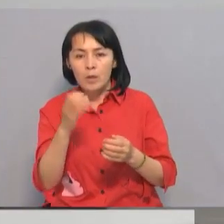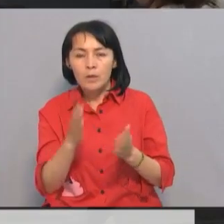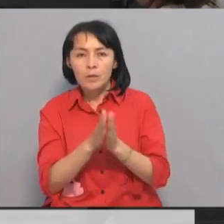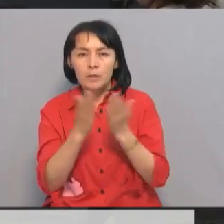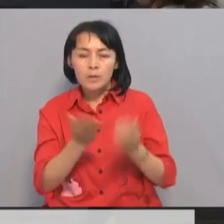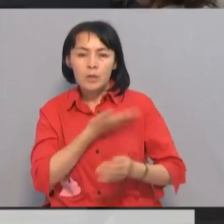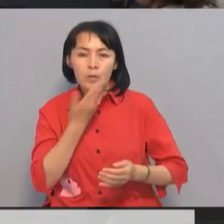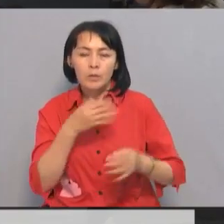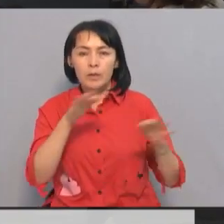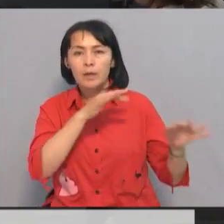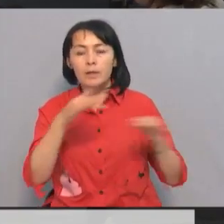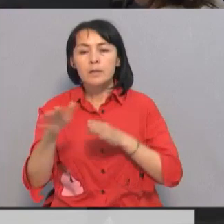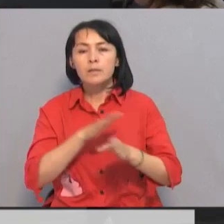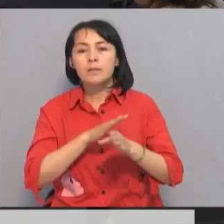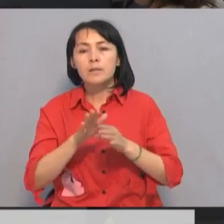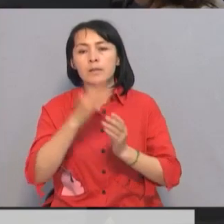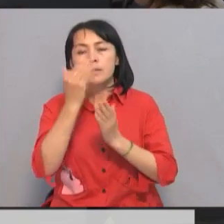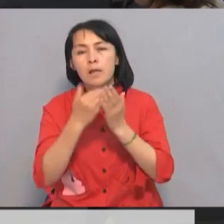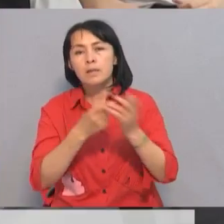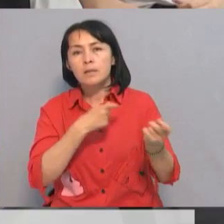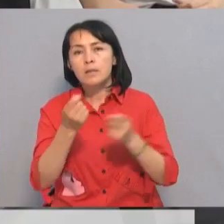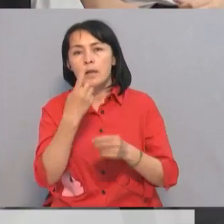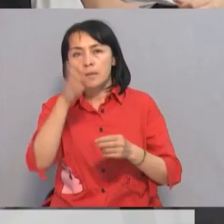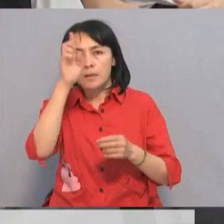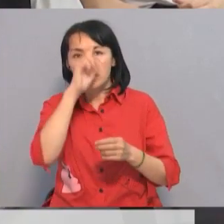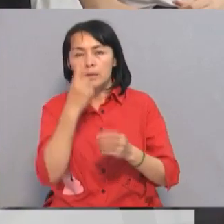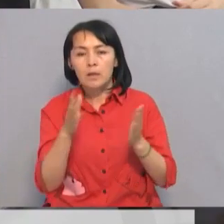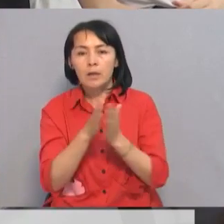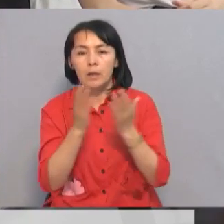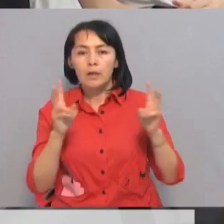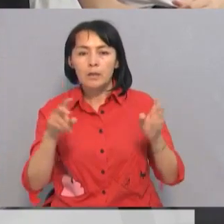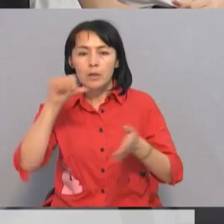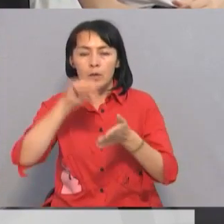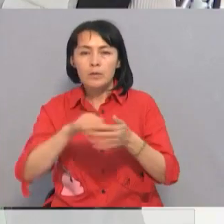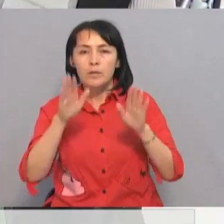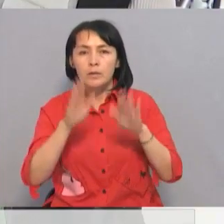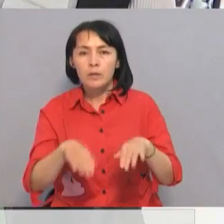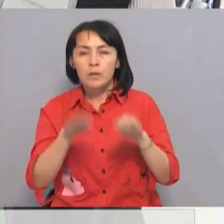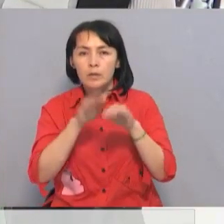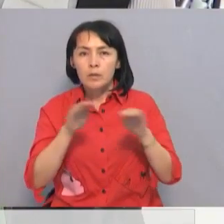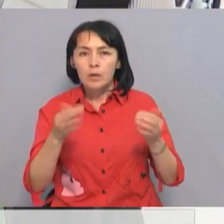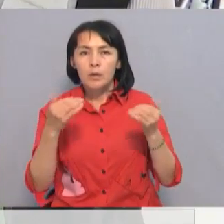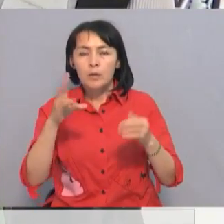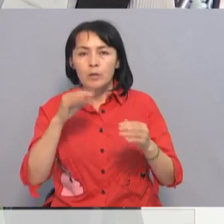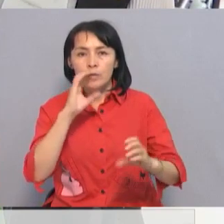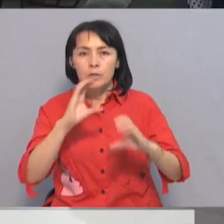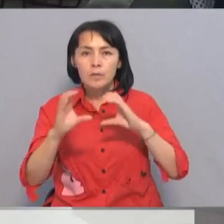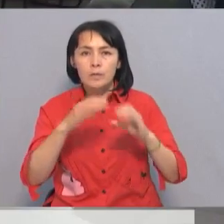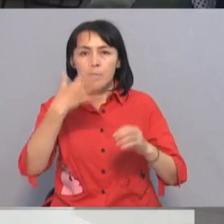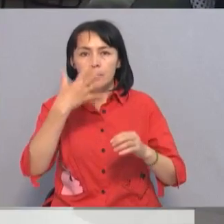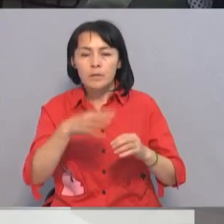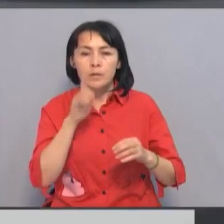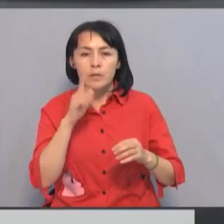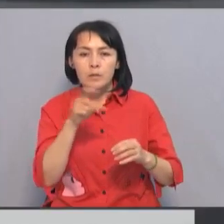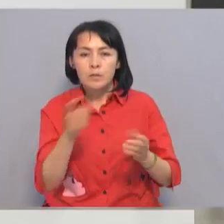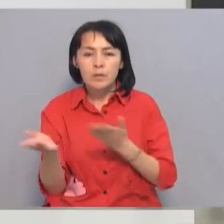Сокпакбаева. В мероприятии, организованном в рамках акции «Одна страна, одна книга», приняли участие не только школьники, но и свыше 50